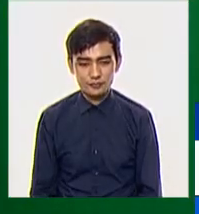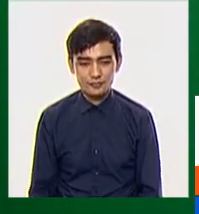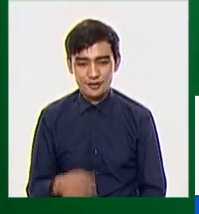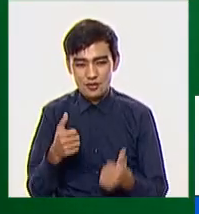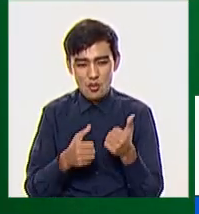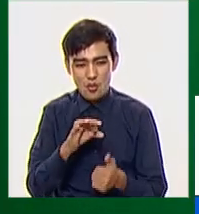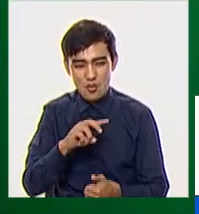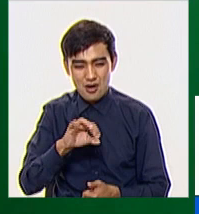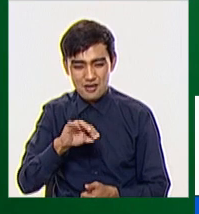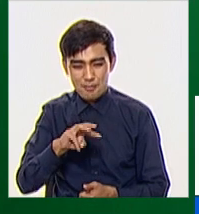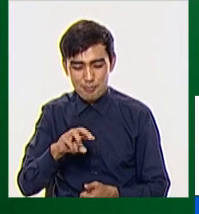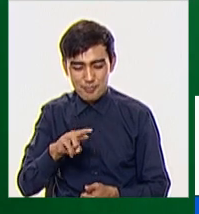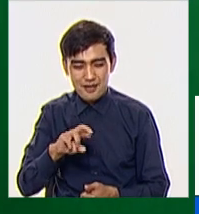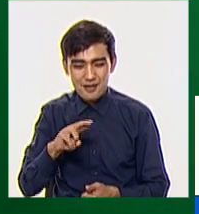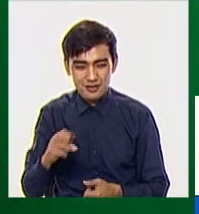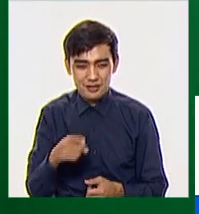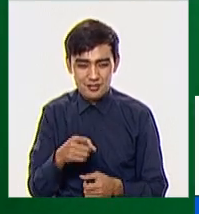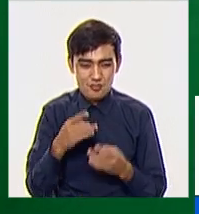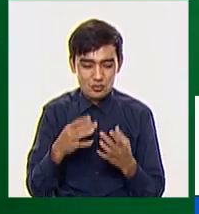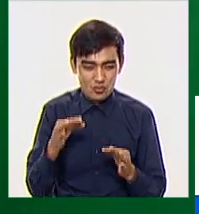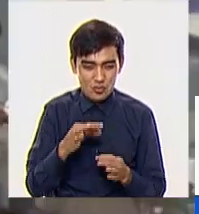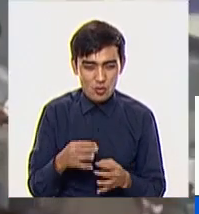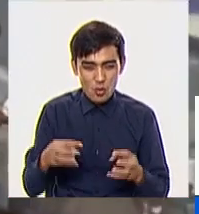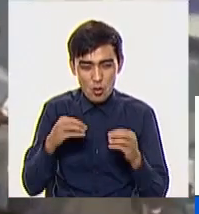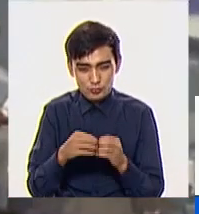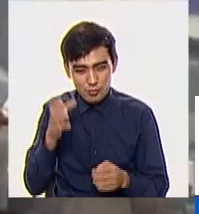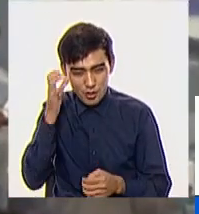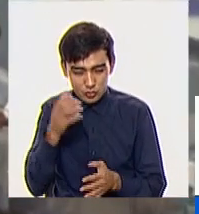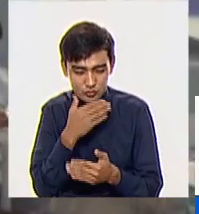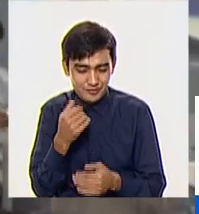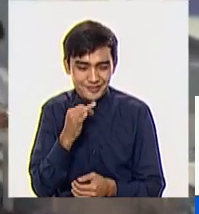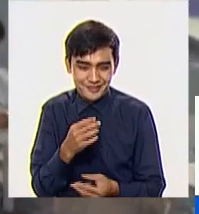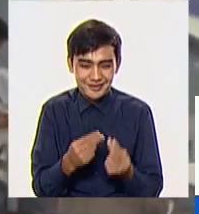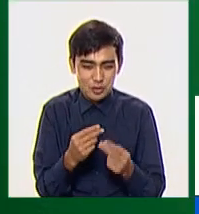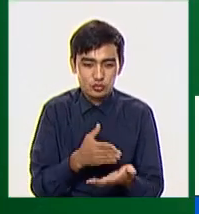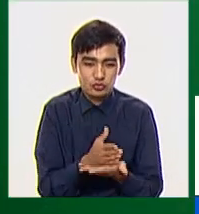Олимпиада – это прежде всего солидарность. Она не имеет ничего общего с политикой. Игры